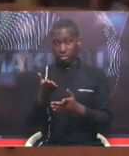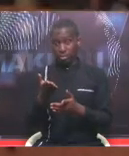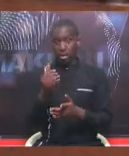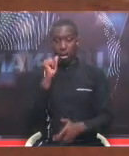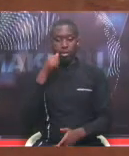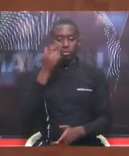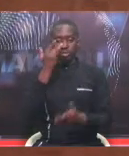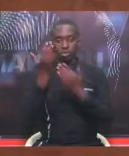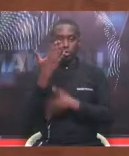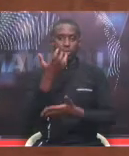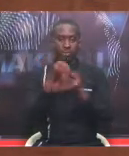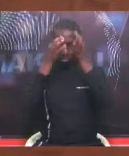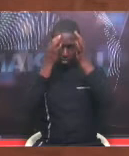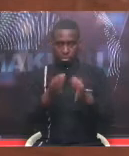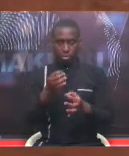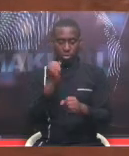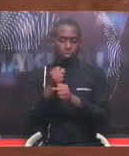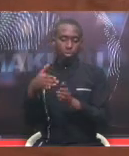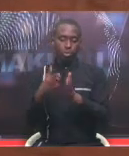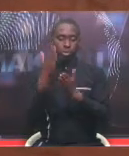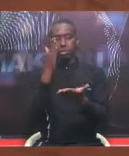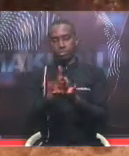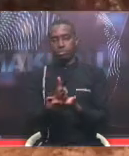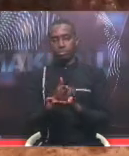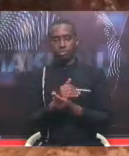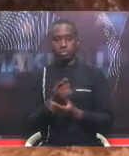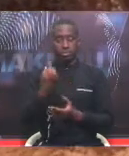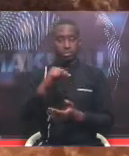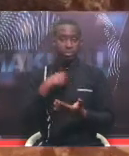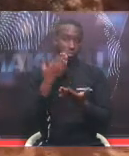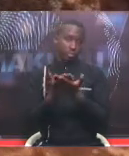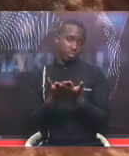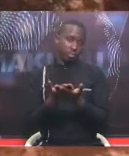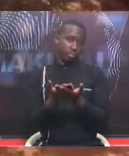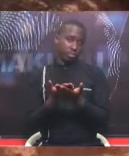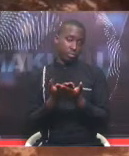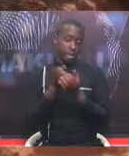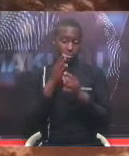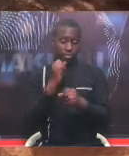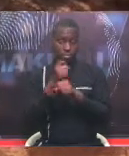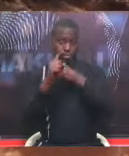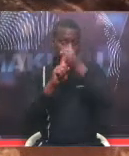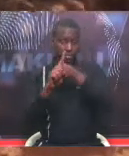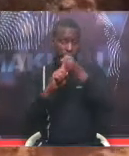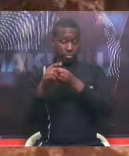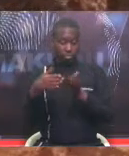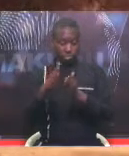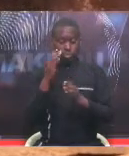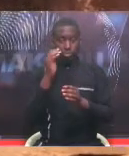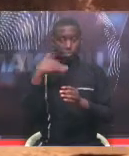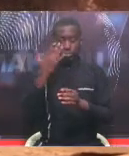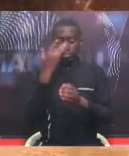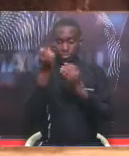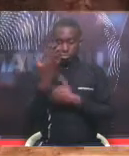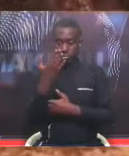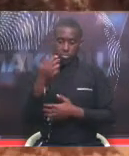mu gitondo badufatira imyanzuro yo kudukorera uyu muhanda kabisa. Tuba dusa rwose kabisa. Baramutse badukora ubuvugizi nk'uno muhanda buri mu gitondo rimwe